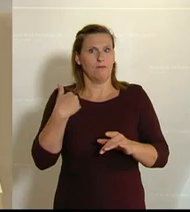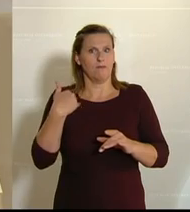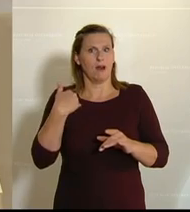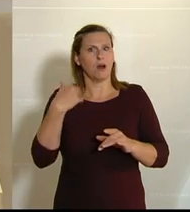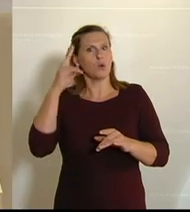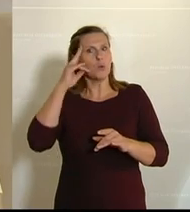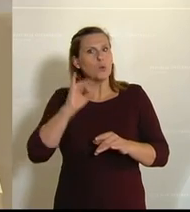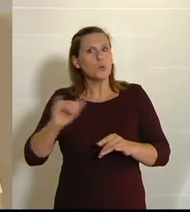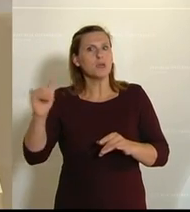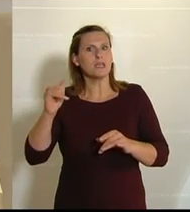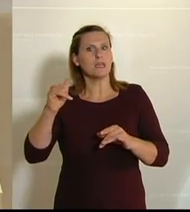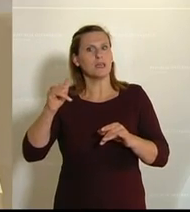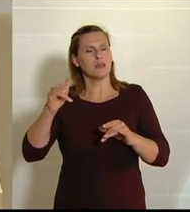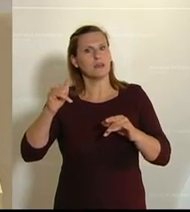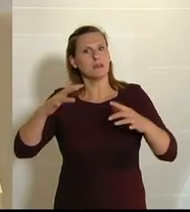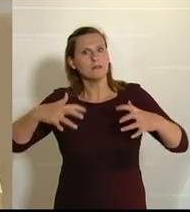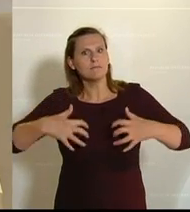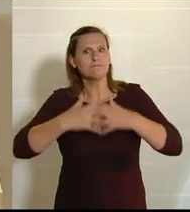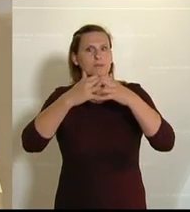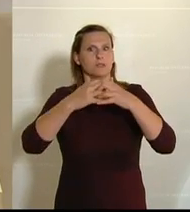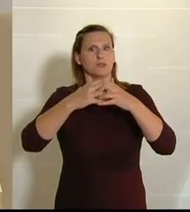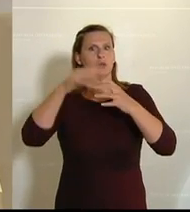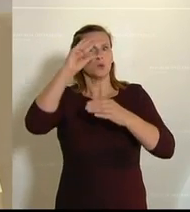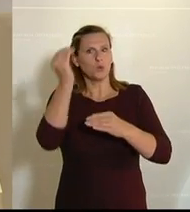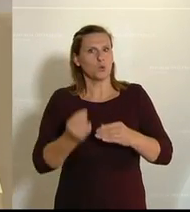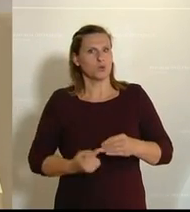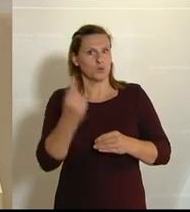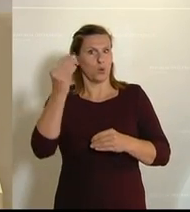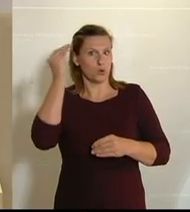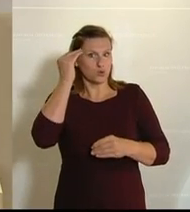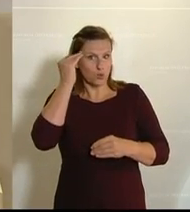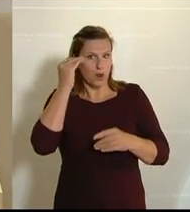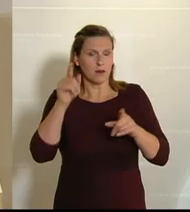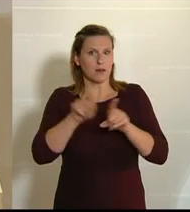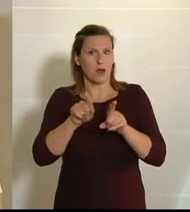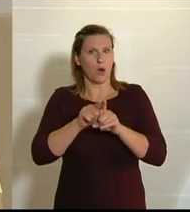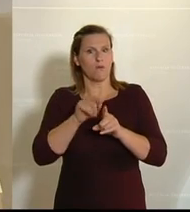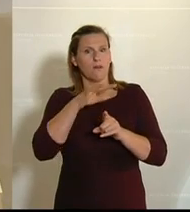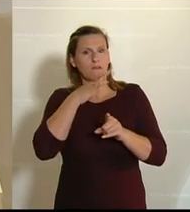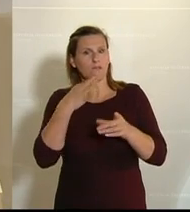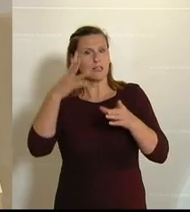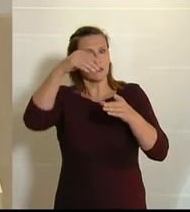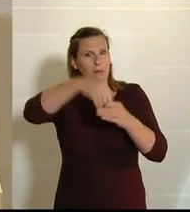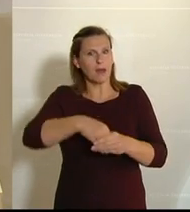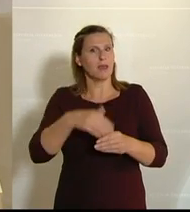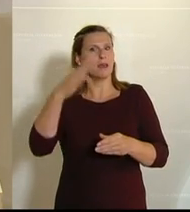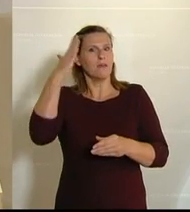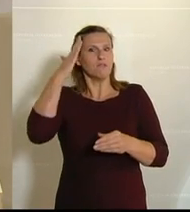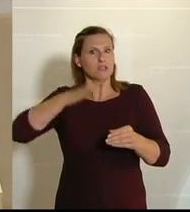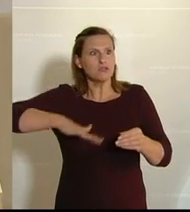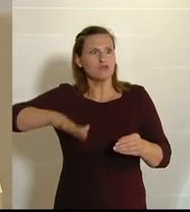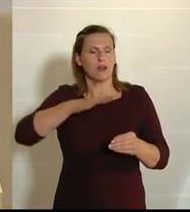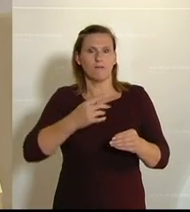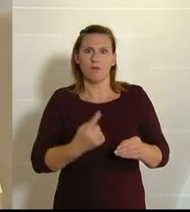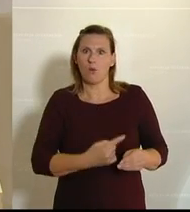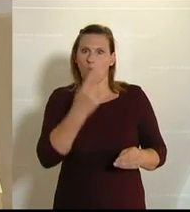die Universitätswerdung der Kunsthochschulen, was einen sehr großen Impact auch bedeutet hat im Wissenschaftssektor, im Kunst- und